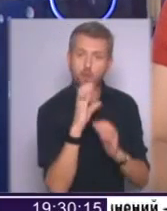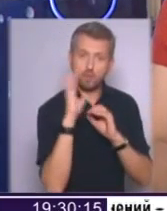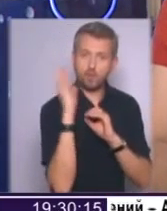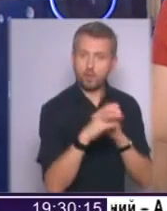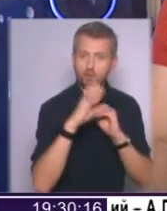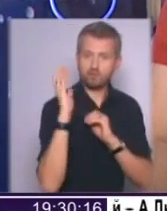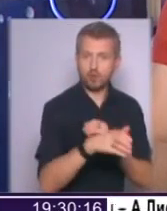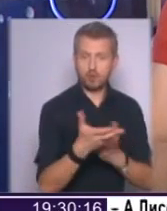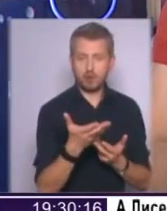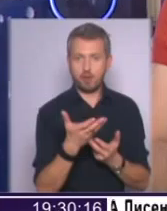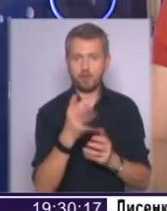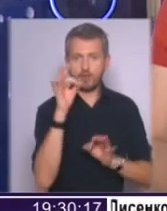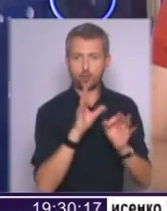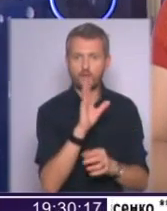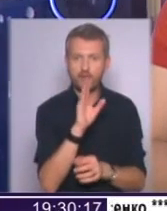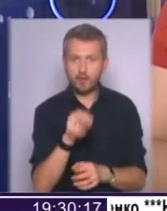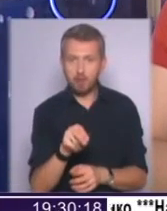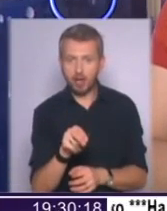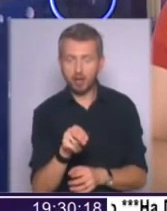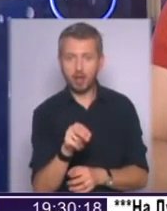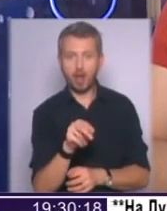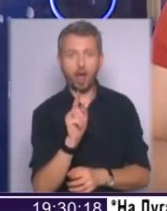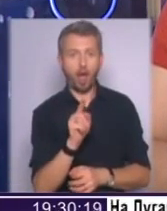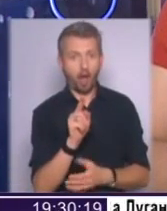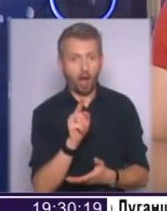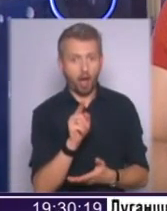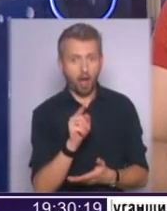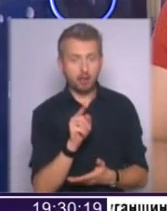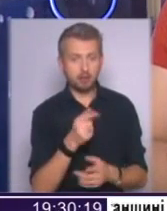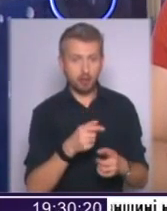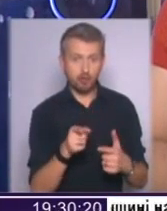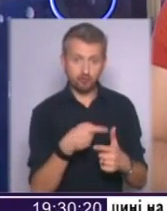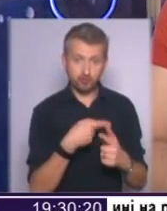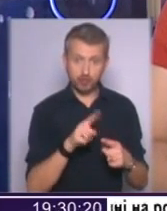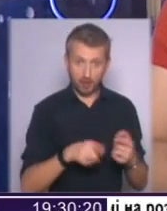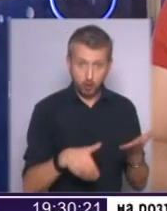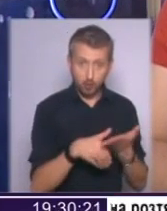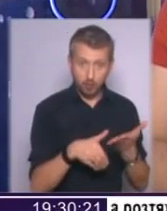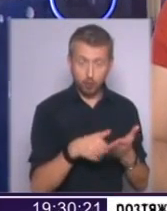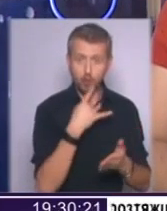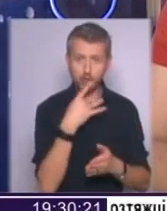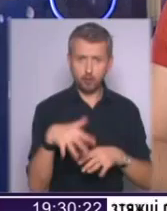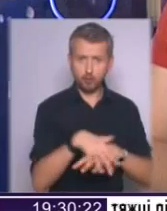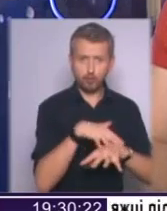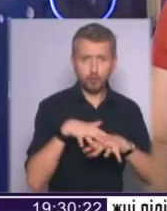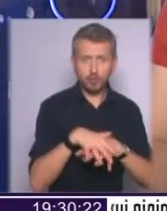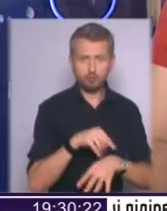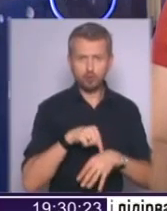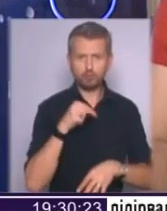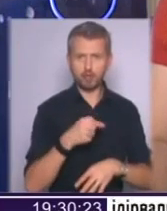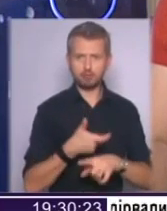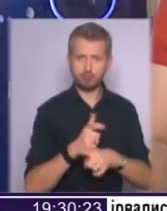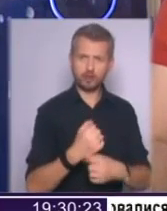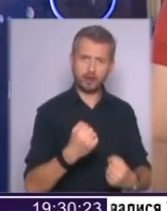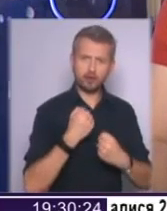колосальний бюджет, да, відсоток ВВП. Але чи це допомогло радянському суспільству почуватися захищеніше і жити краще?